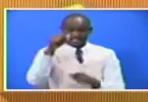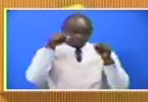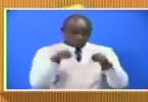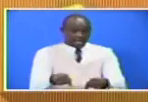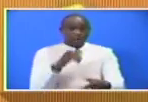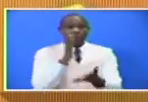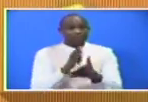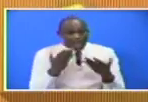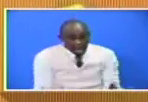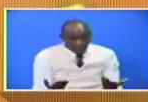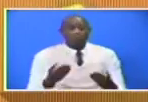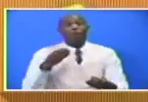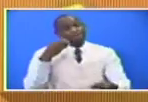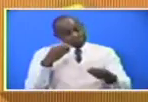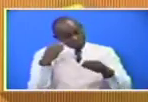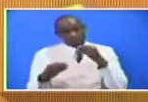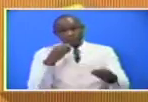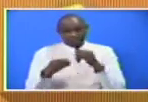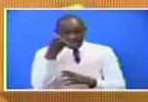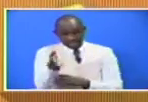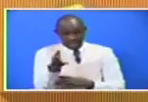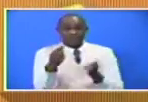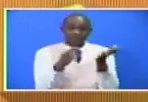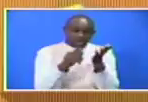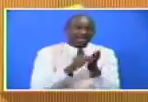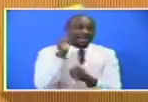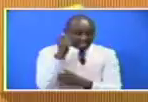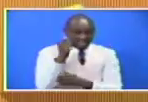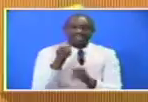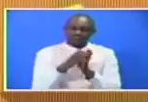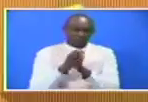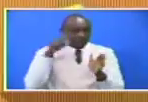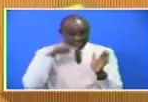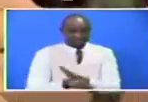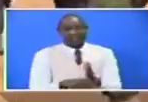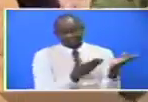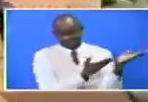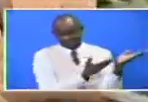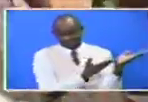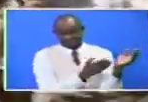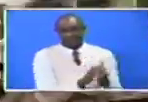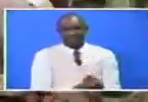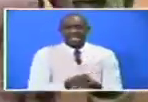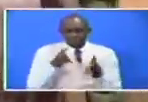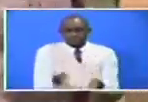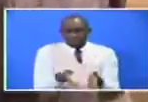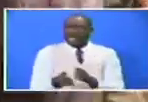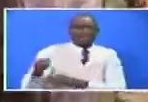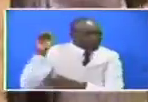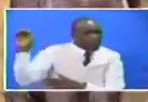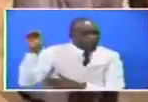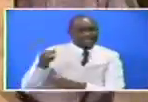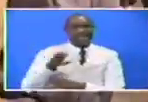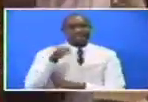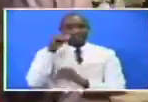haya huko Busia mpakani mwa Kenya na Uganda. Alimanzu ana taarifa hiyo kwa kina. Ni saa za asubuhi tunapokutana na raia